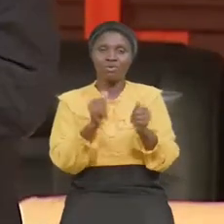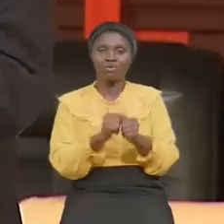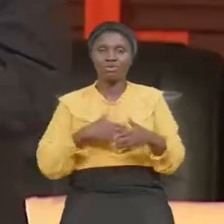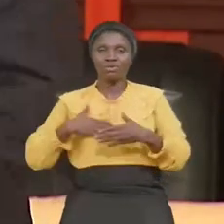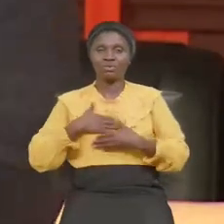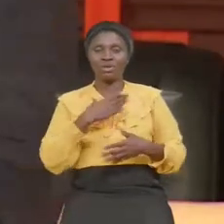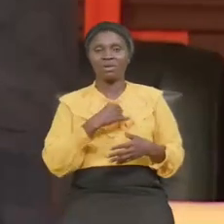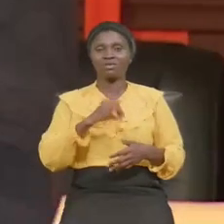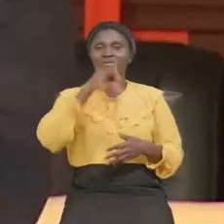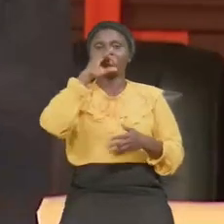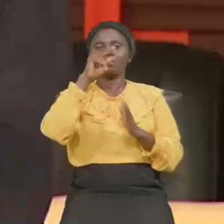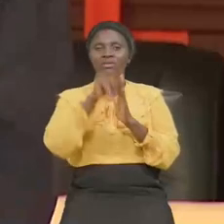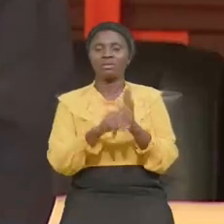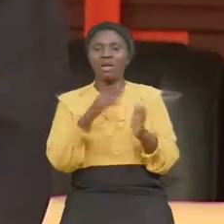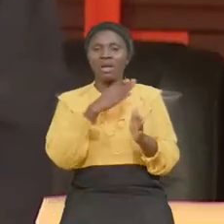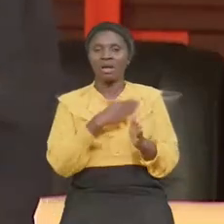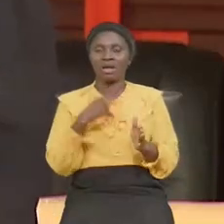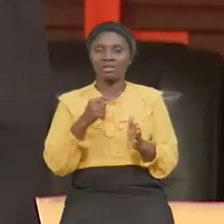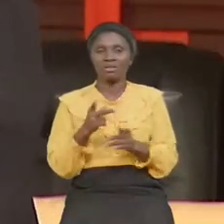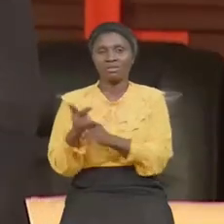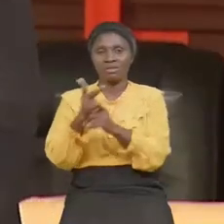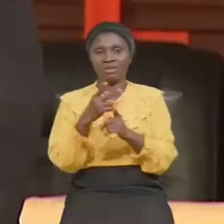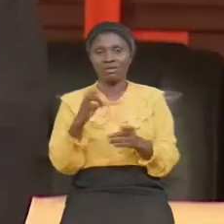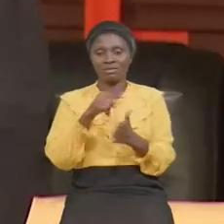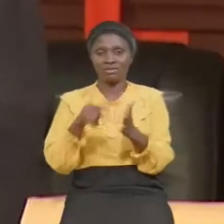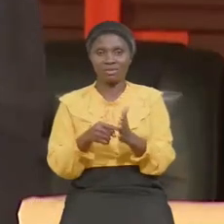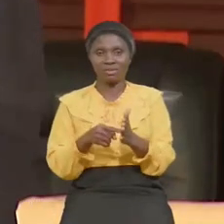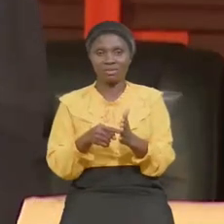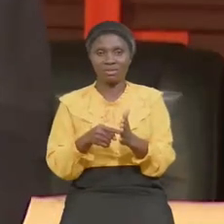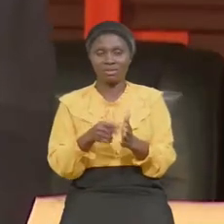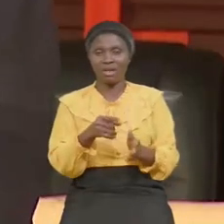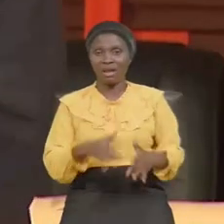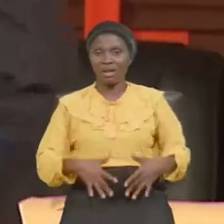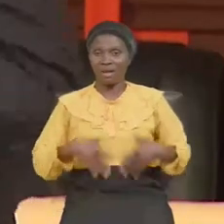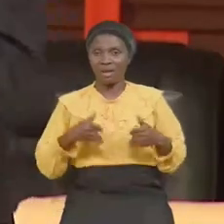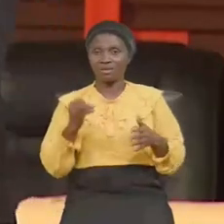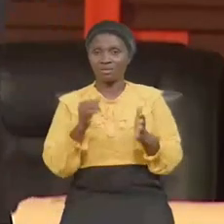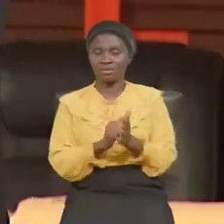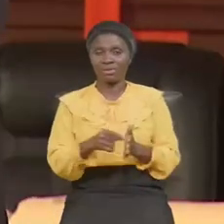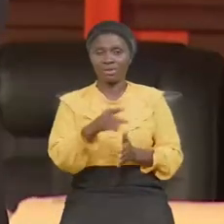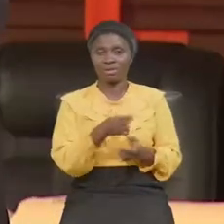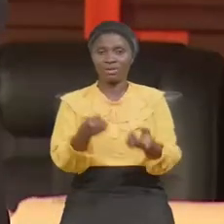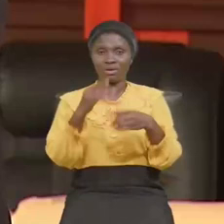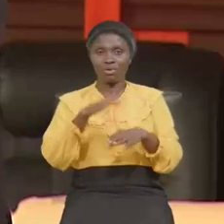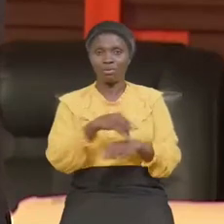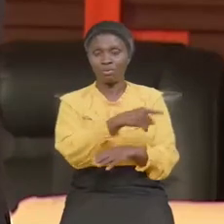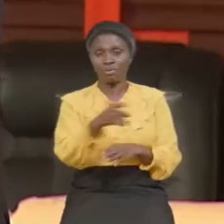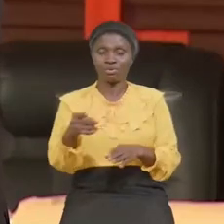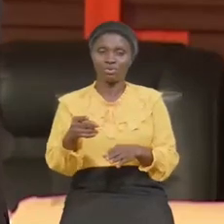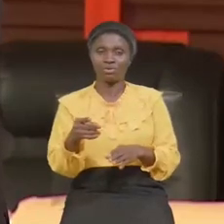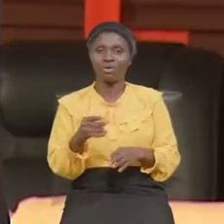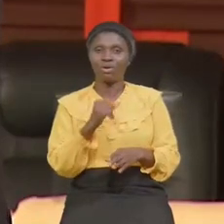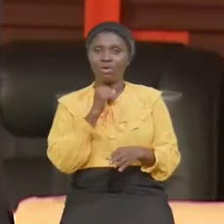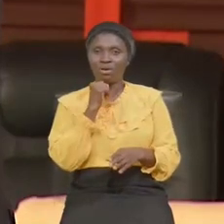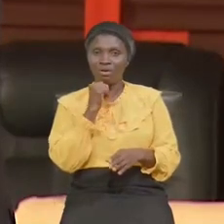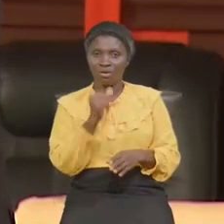les soucis de la vie, et que ce jour ne vienne sur vous à l'improviste, car il viendra